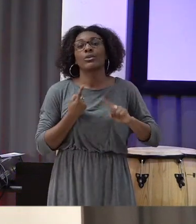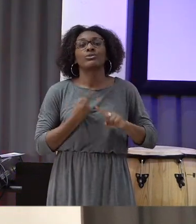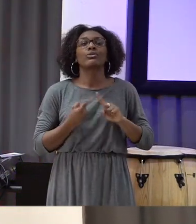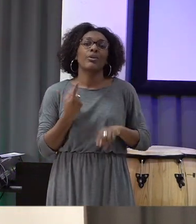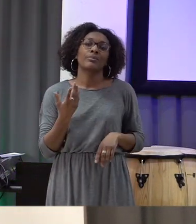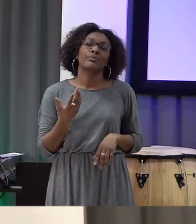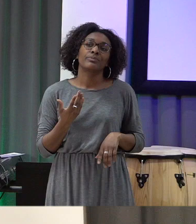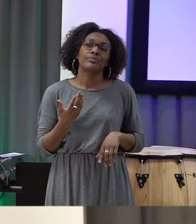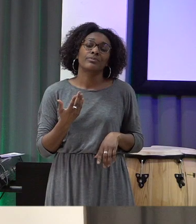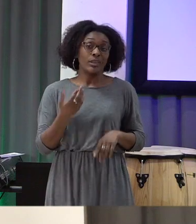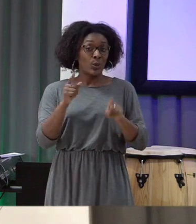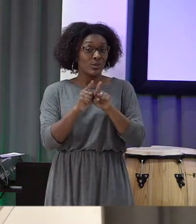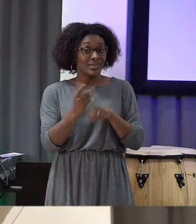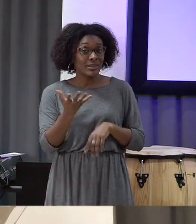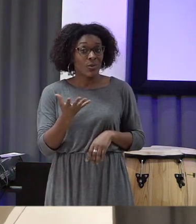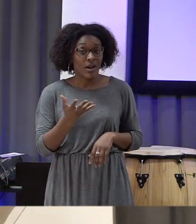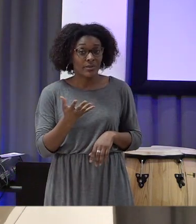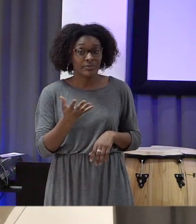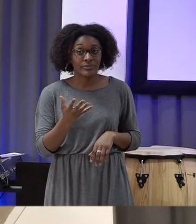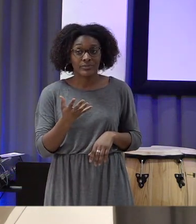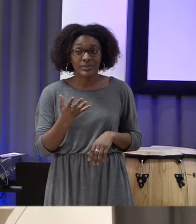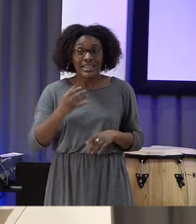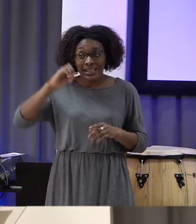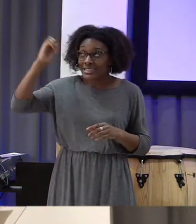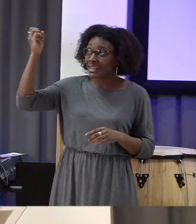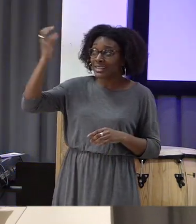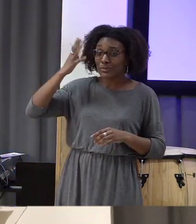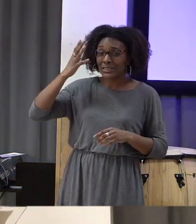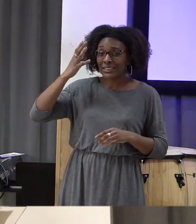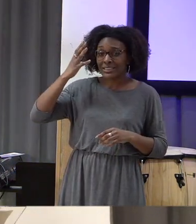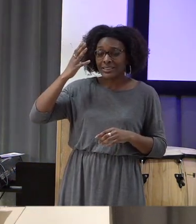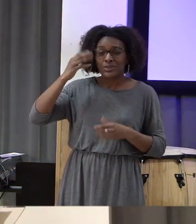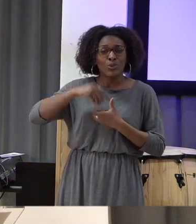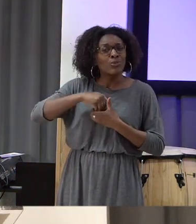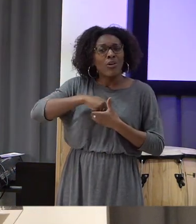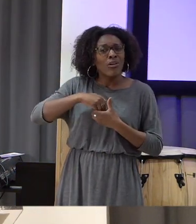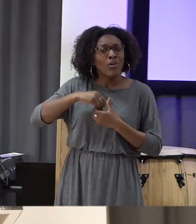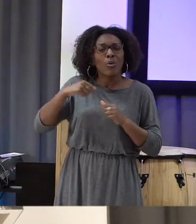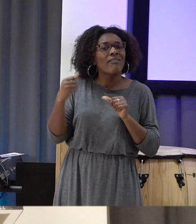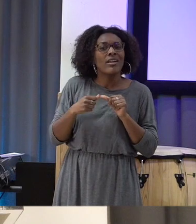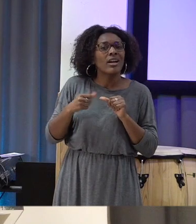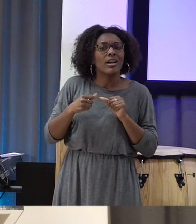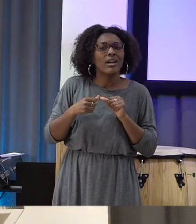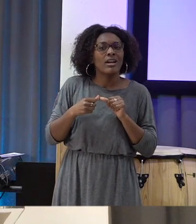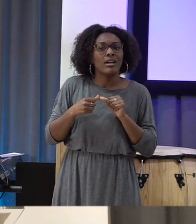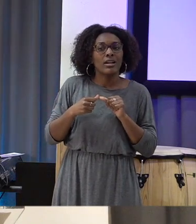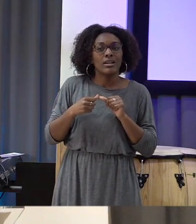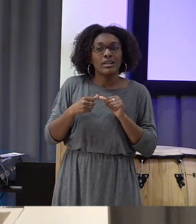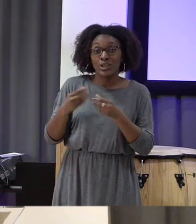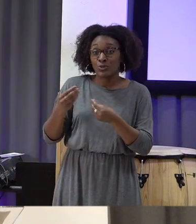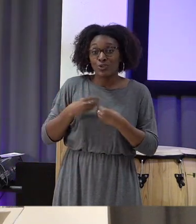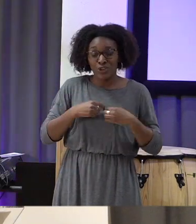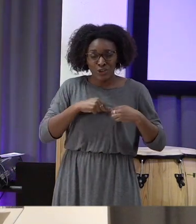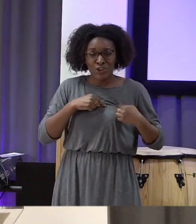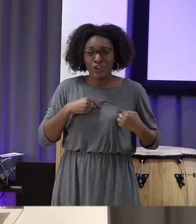Mais aussi, ce que l'Esprit de Dieu fait encore. Il fait tressaillir le